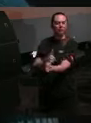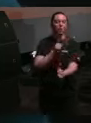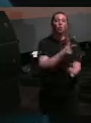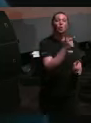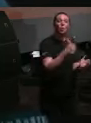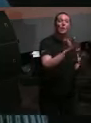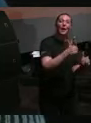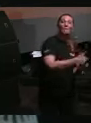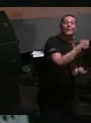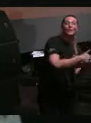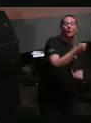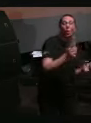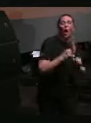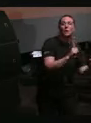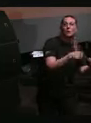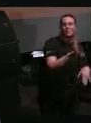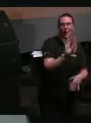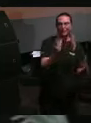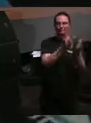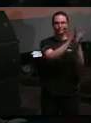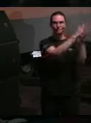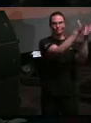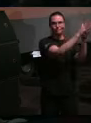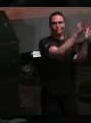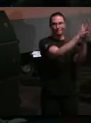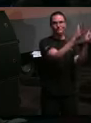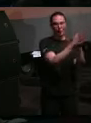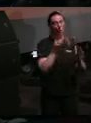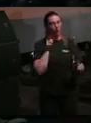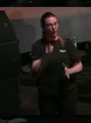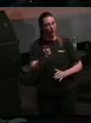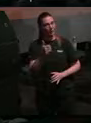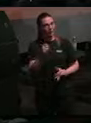viktigere, og som haster enda mer. Så det sykt, sykt.